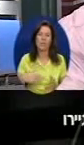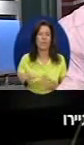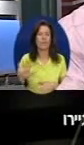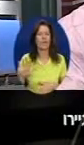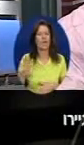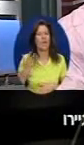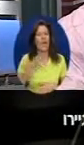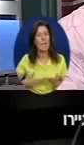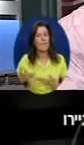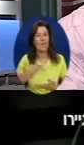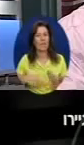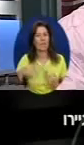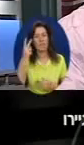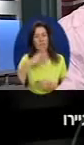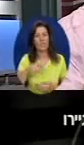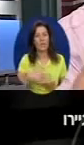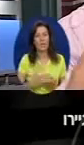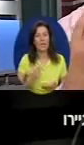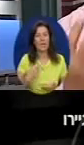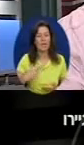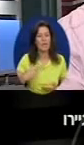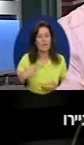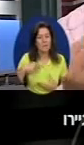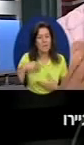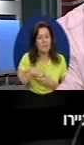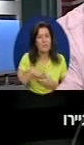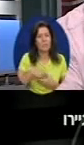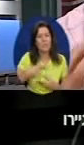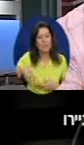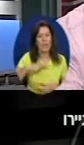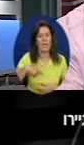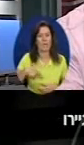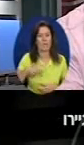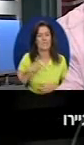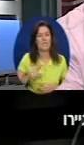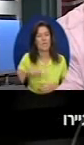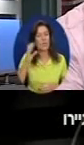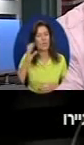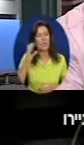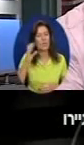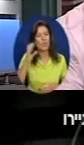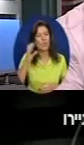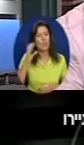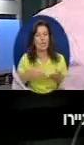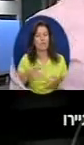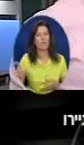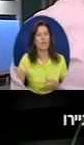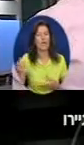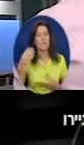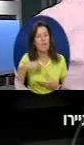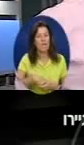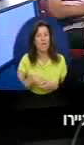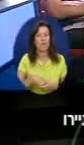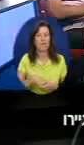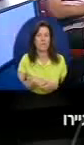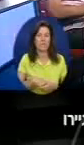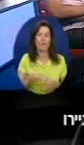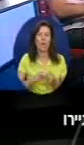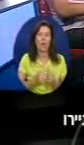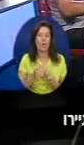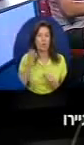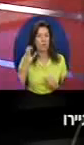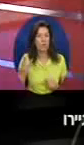שהם חלק מתוכנו האנשים האלה. לכן אנחנו צריכים להיות קשובים אליהם ולעזור להם להיכנס אלינו. לכן מתברר או קשובים אליהם ולא להכריח אותם